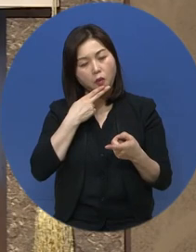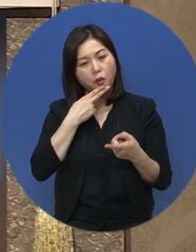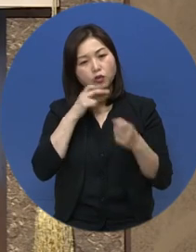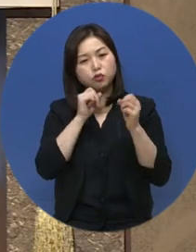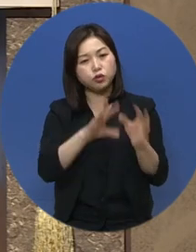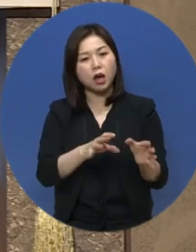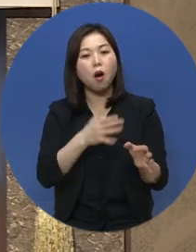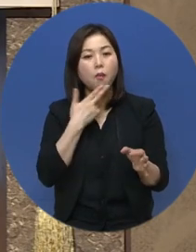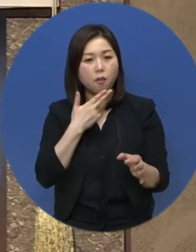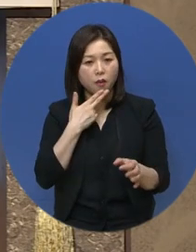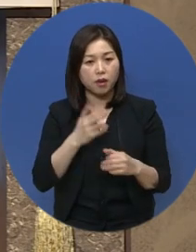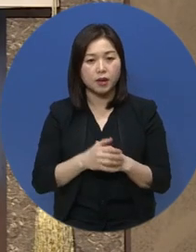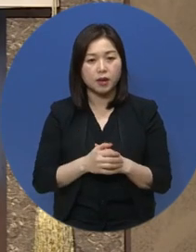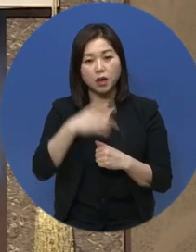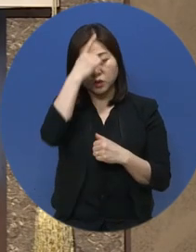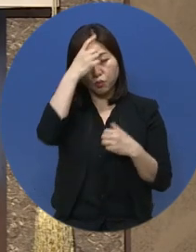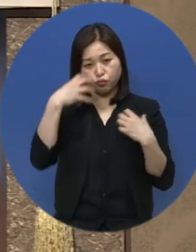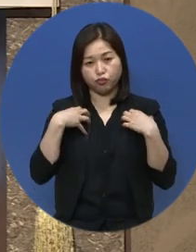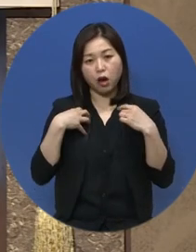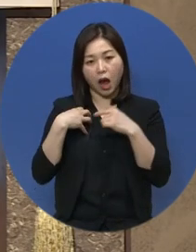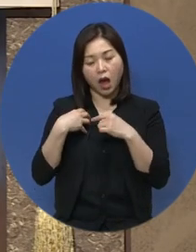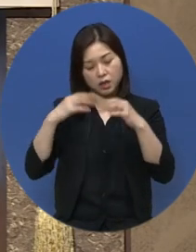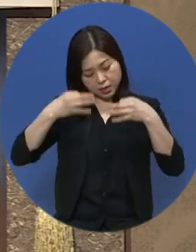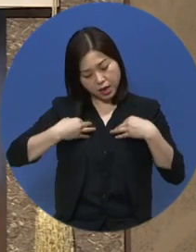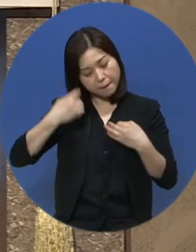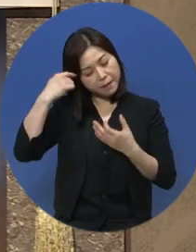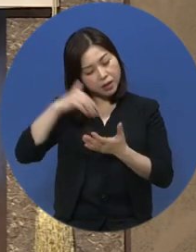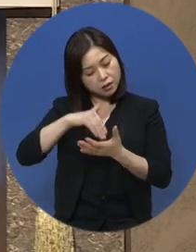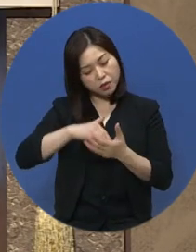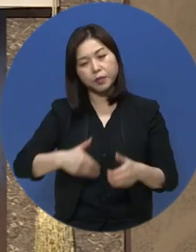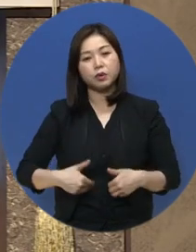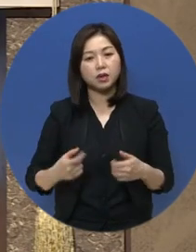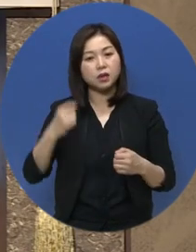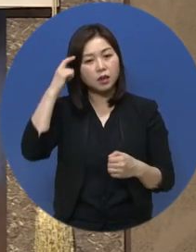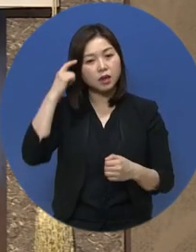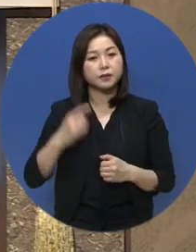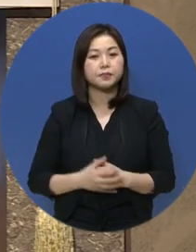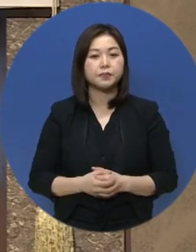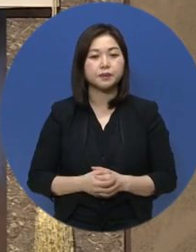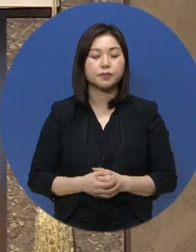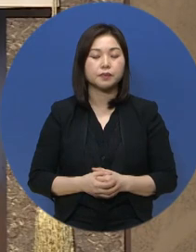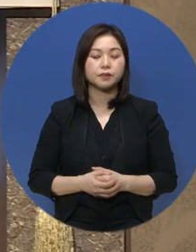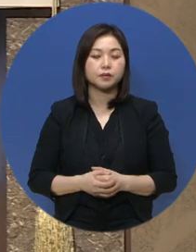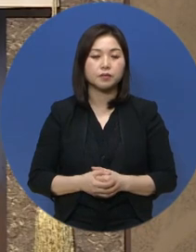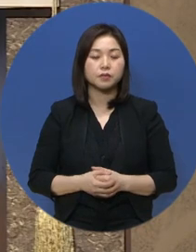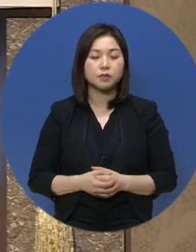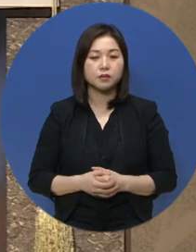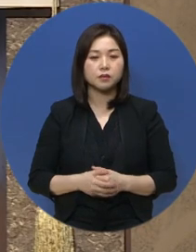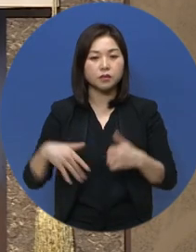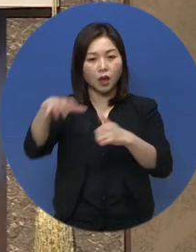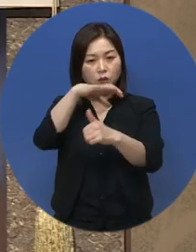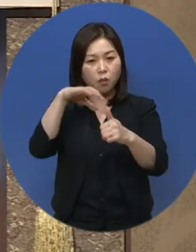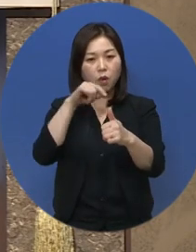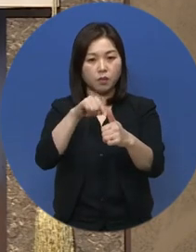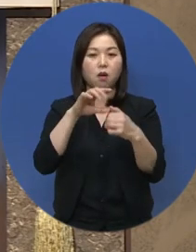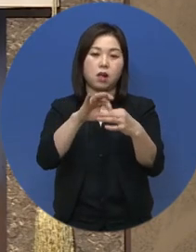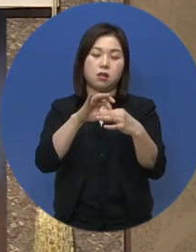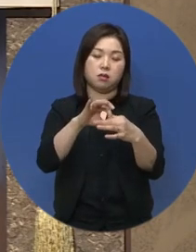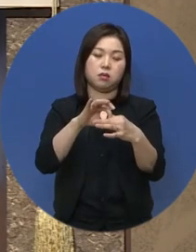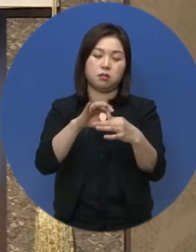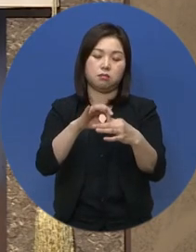거예요. 저는 이 정부가요. 정말 반성해야 된다고 생각을 해요. 왜냐하면 네. 돌봄에 대해서도요.